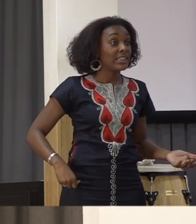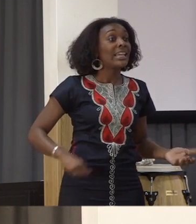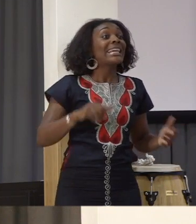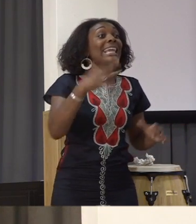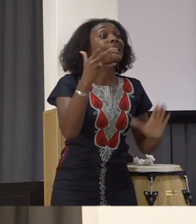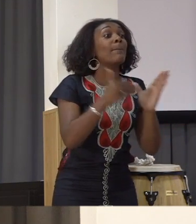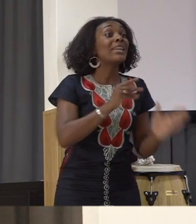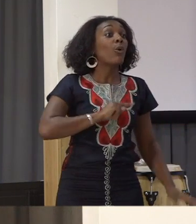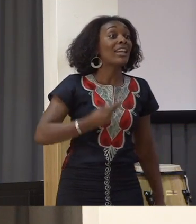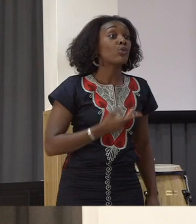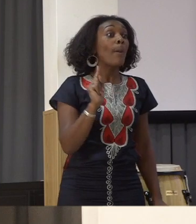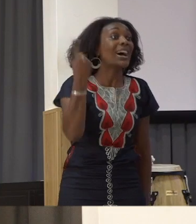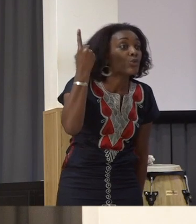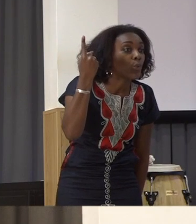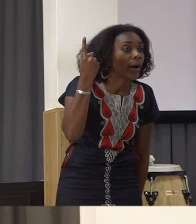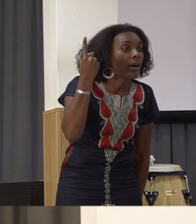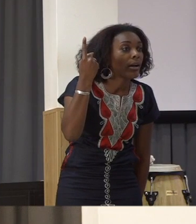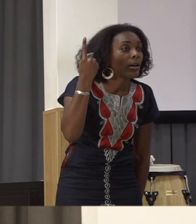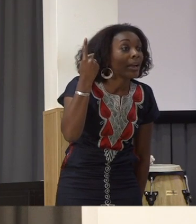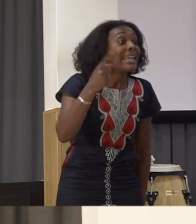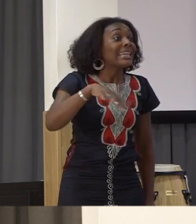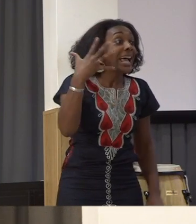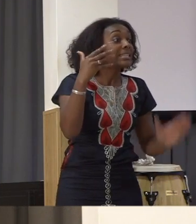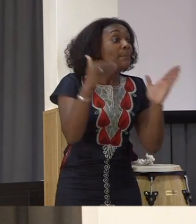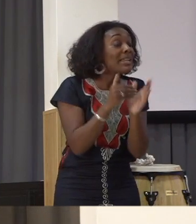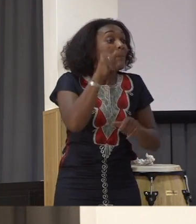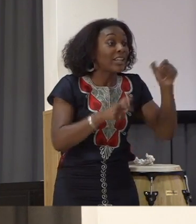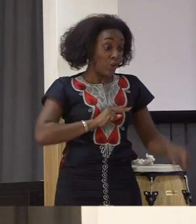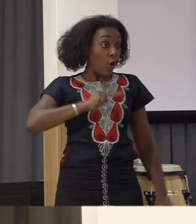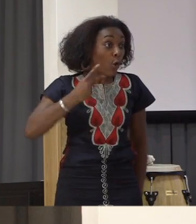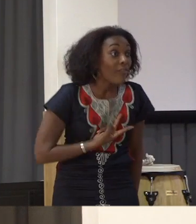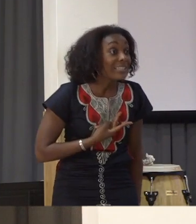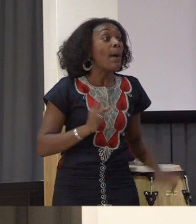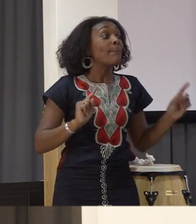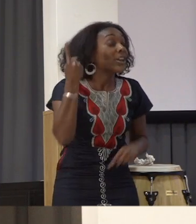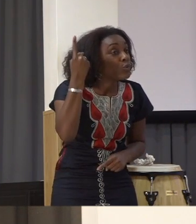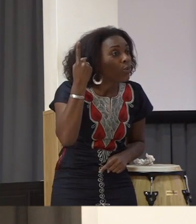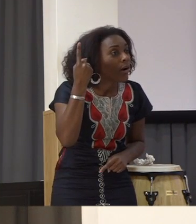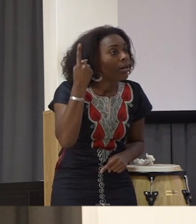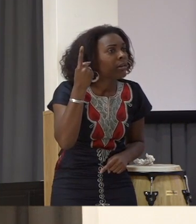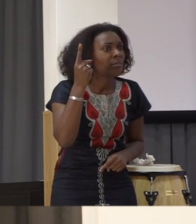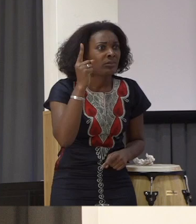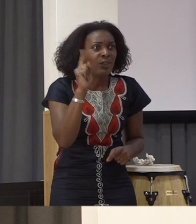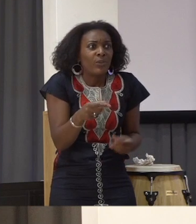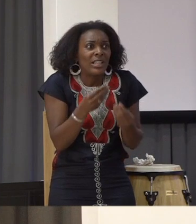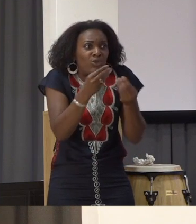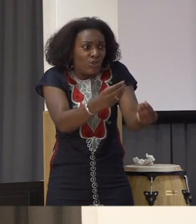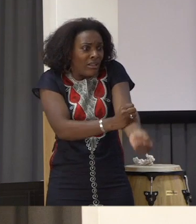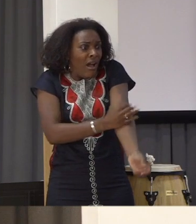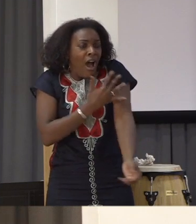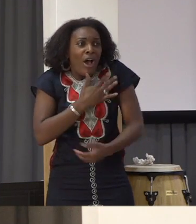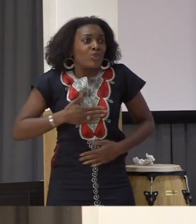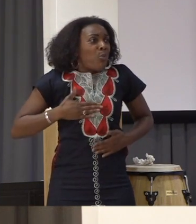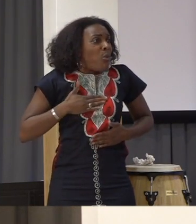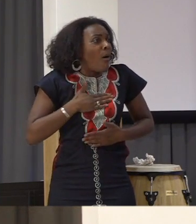jour. Rendez-vous compte, et c'est une église souterraine. Ça, c'est des sujets de joie qui sont là devant nous. Tu peux servir